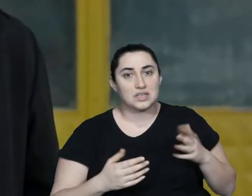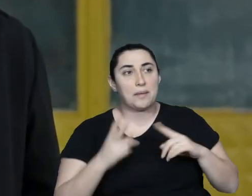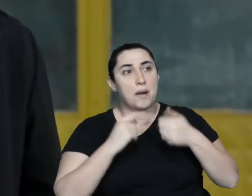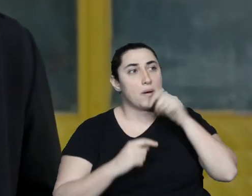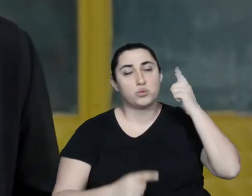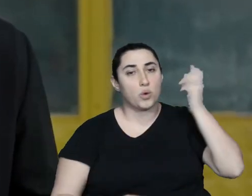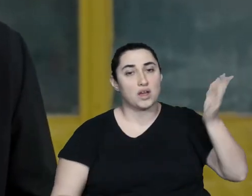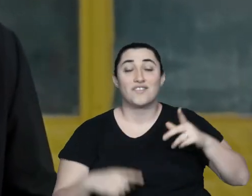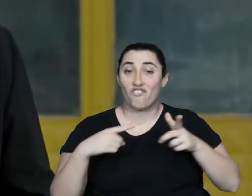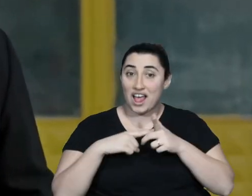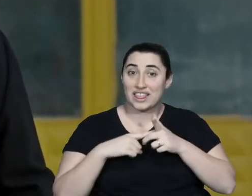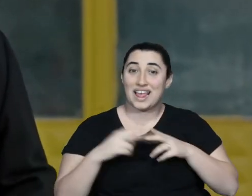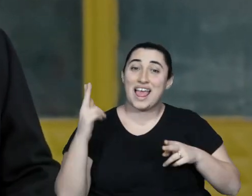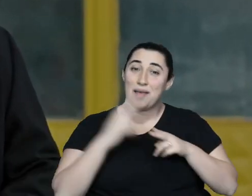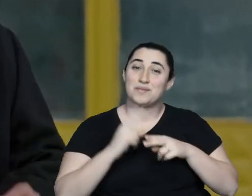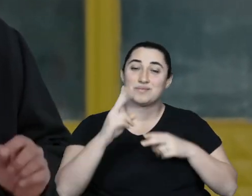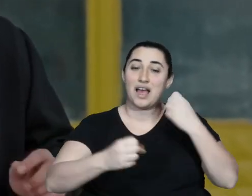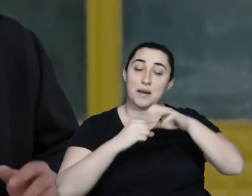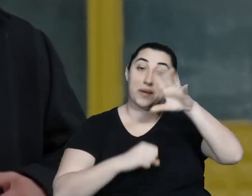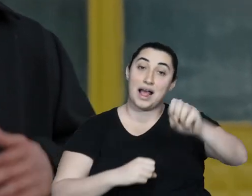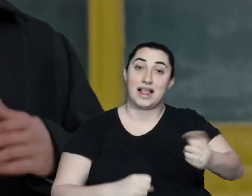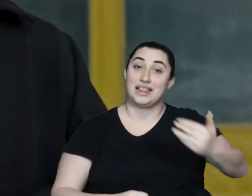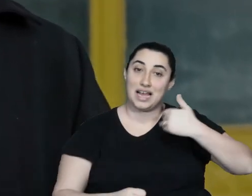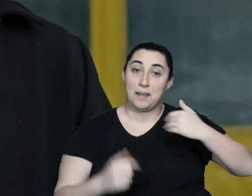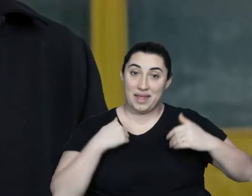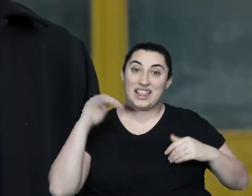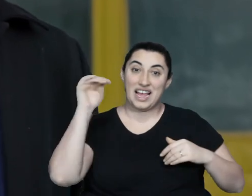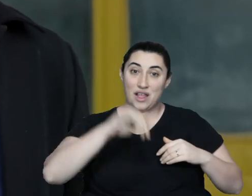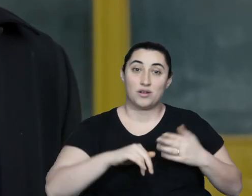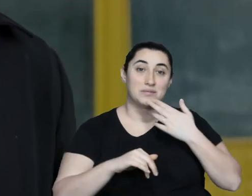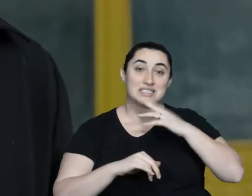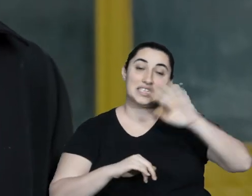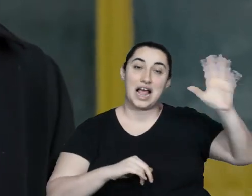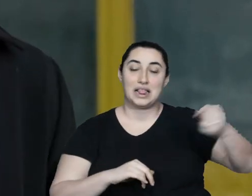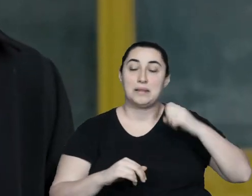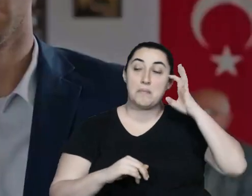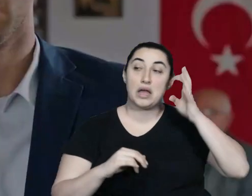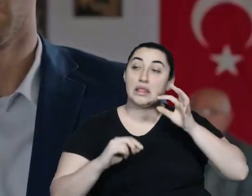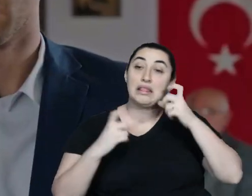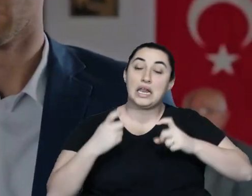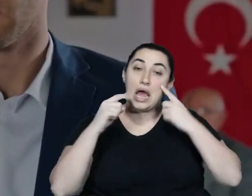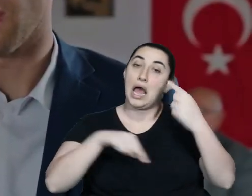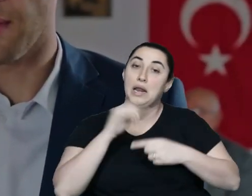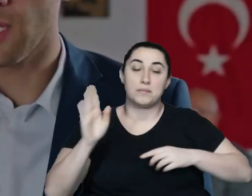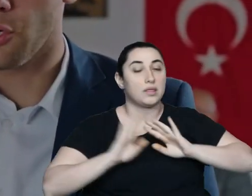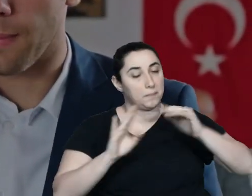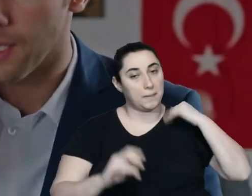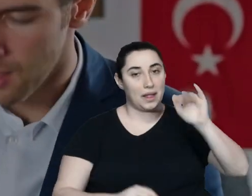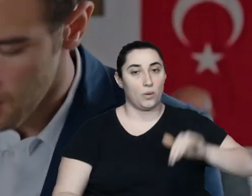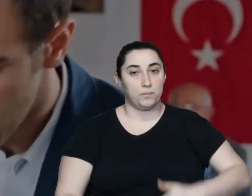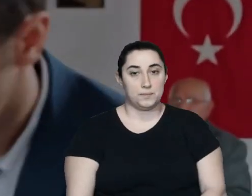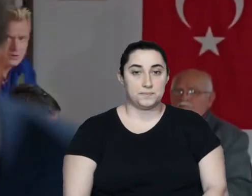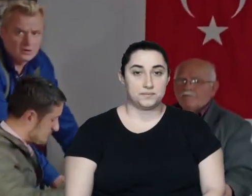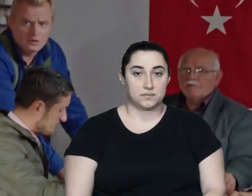duyarsa? Fatih. Hemen sizin arabayı kap gel, ben de geliyorum. Kızları da alalım, şu manyağı aramaya gidelim. Hadi koçum. Tamam, geliyorum